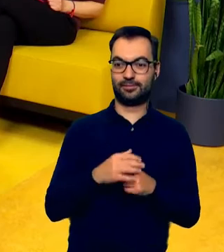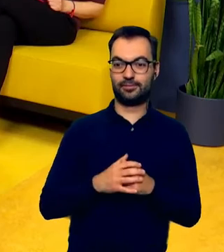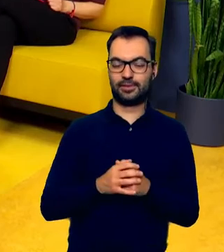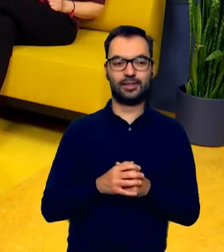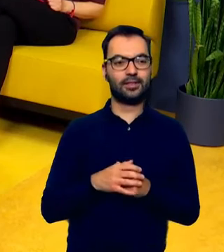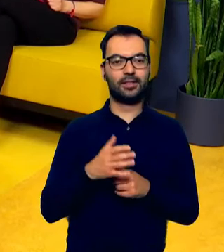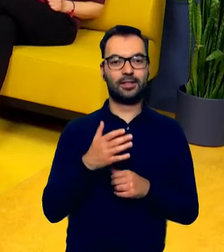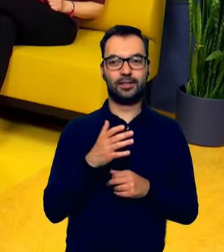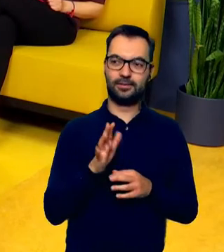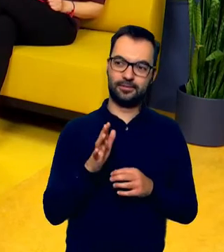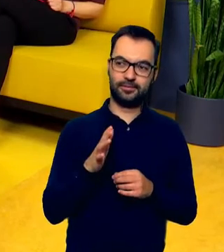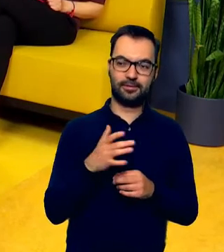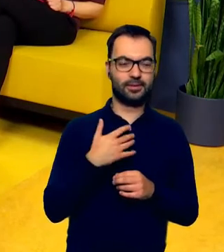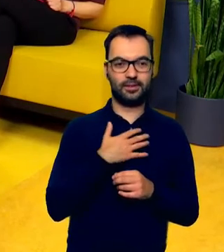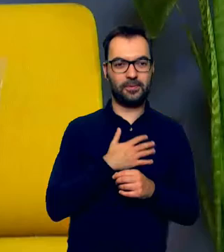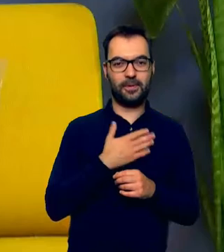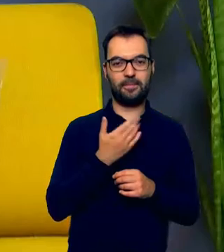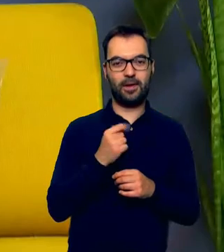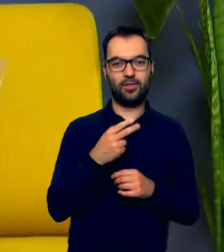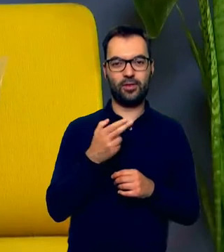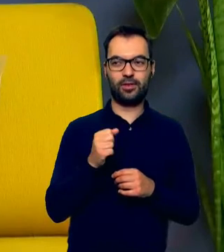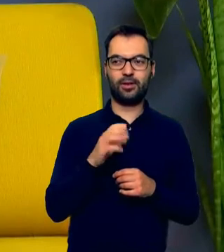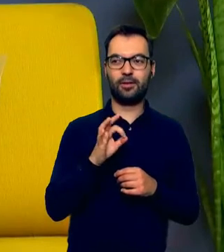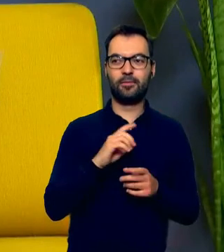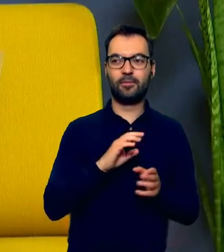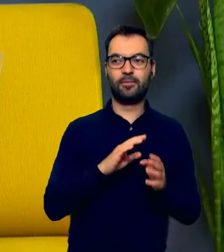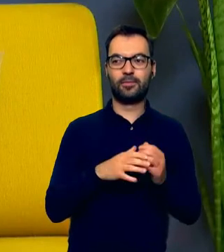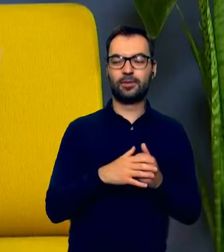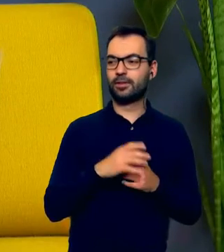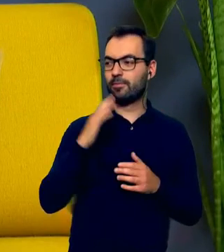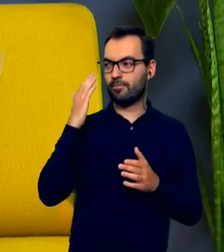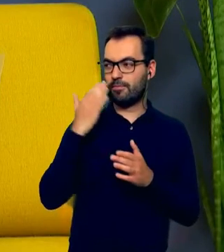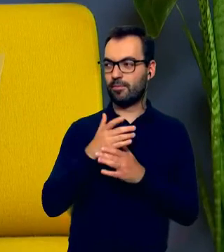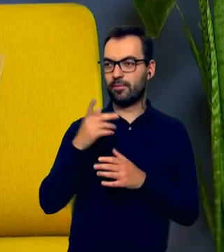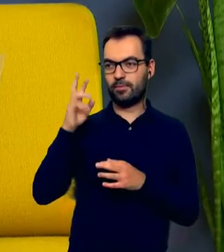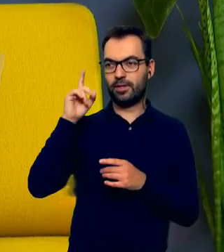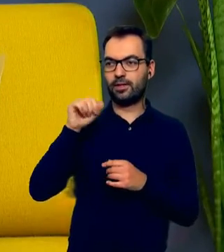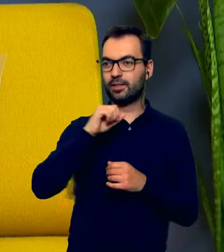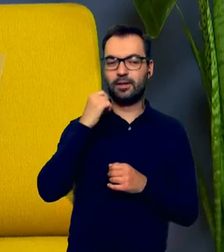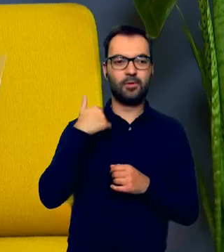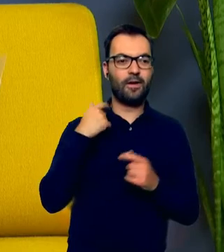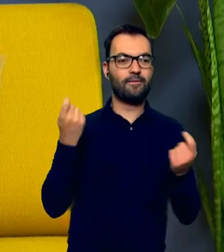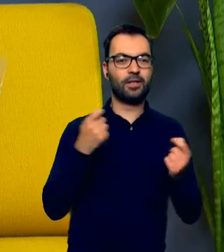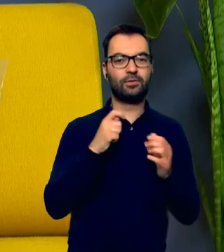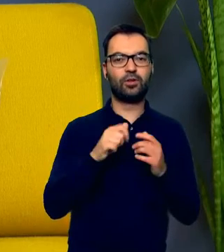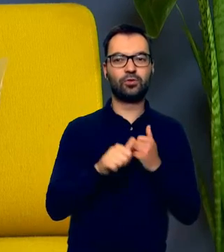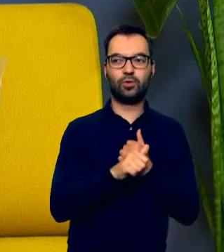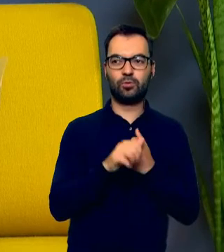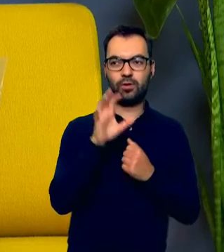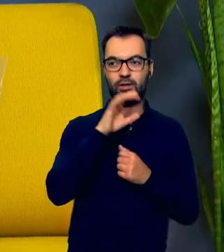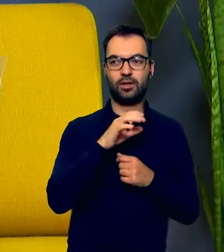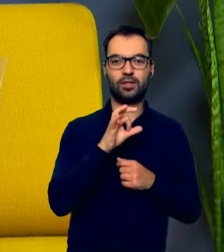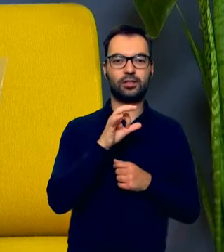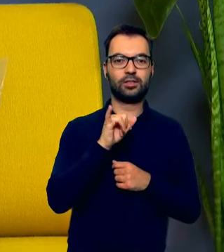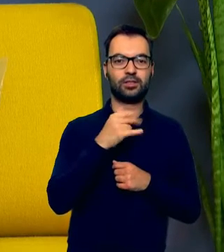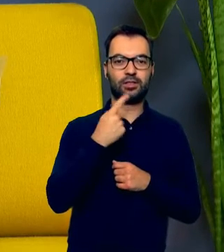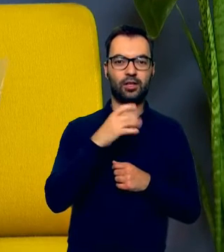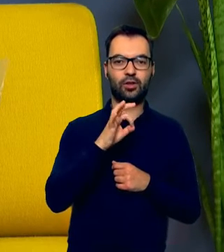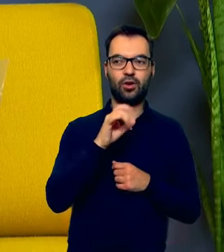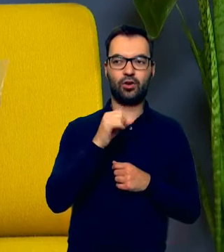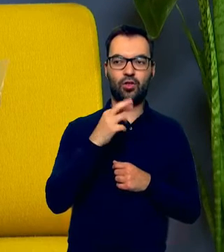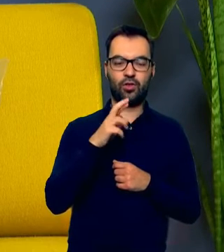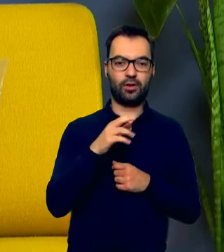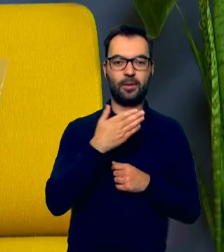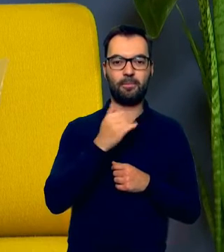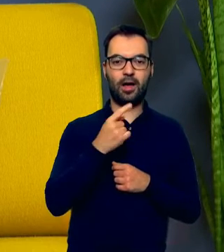no... Mam napięku z panią Madonną. No, znałam ją jak była starsza w każdym razie. Nie, bo na festiwalu starsza. Dokumentalnym obejrzałam film o Sheenie O'Connor i okazało